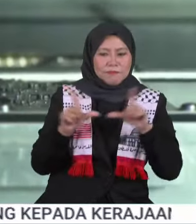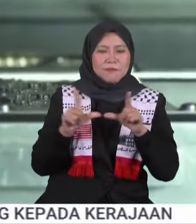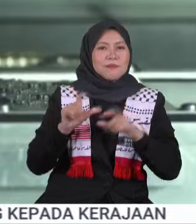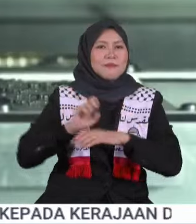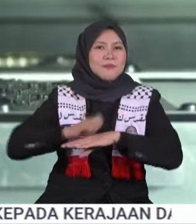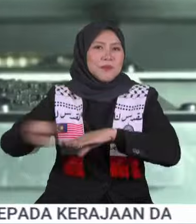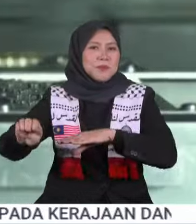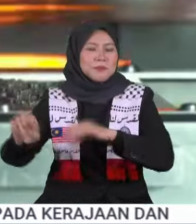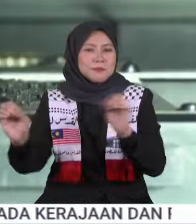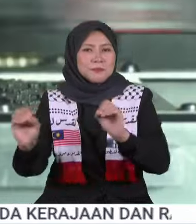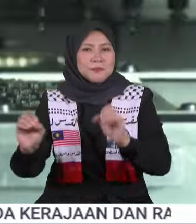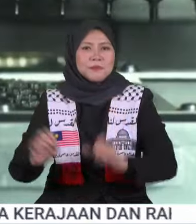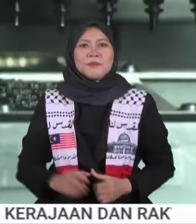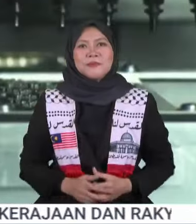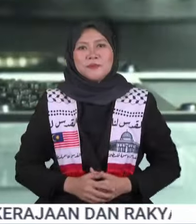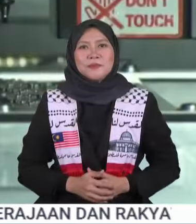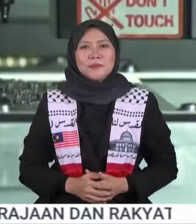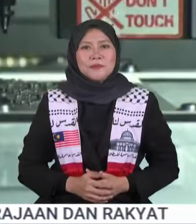ekspor.